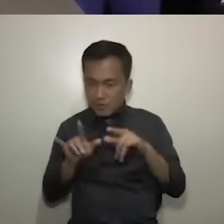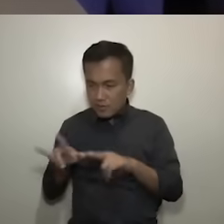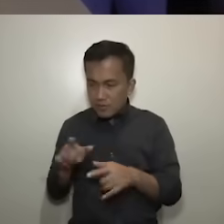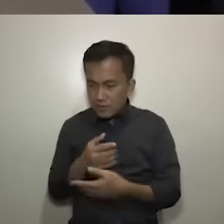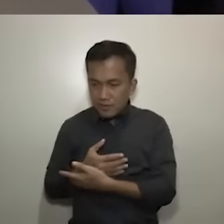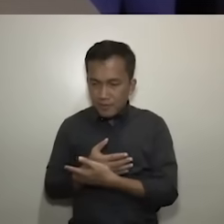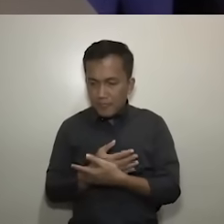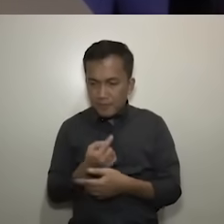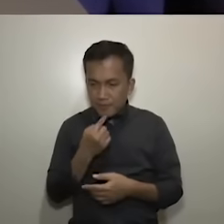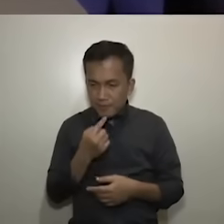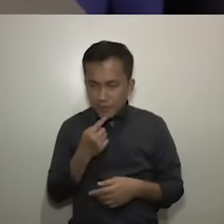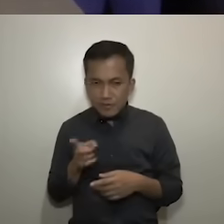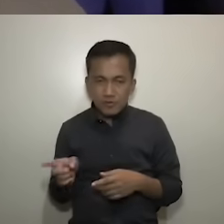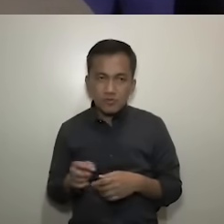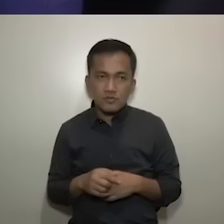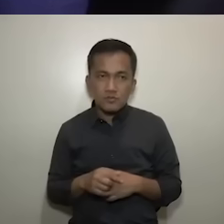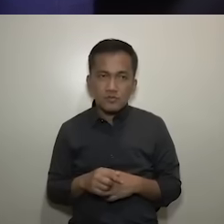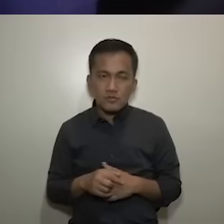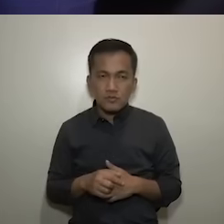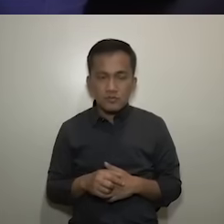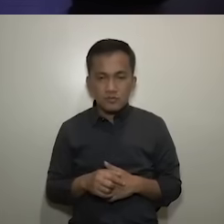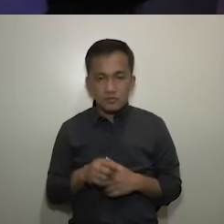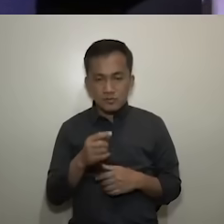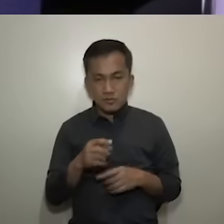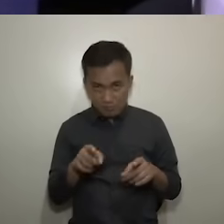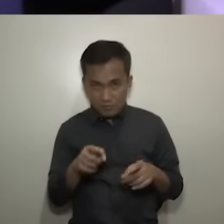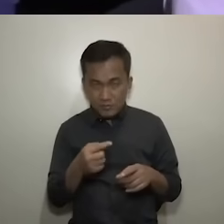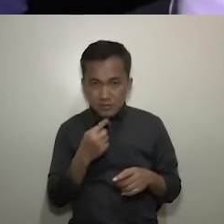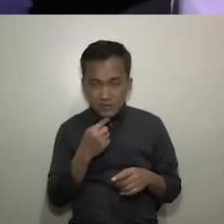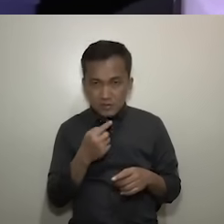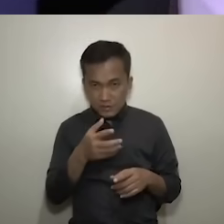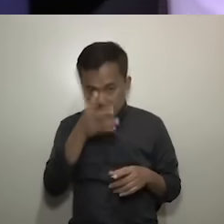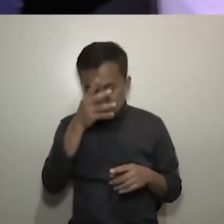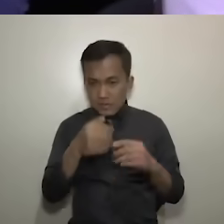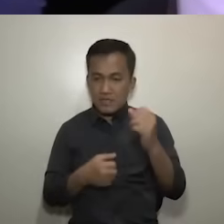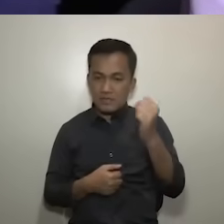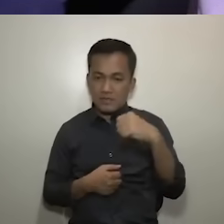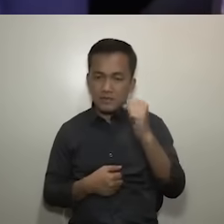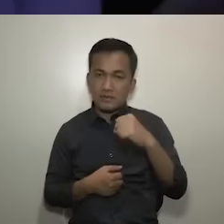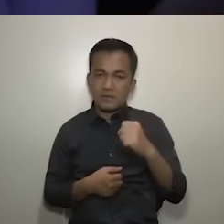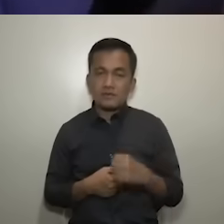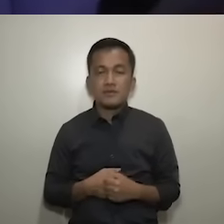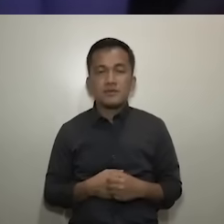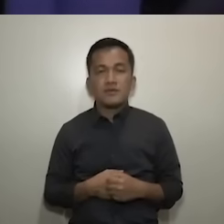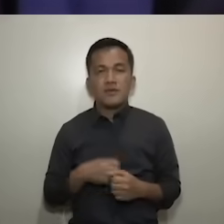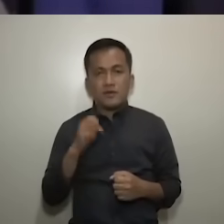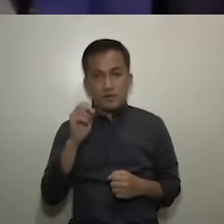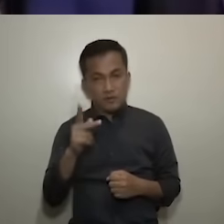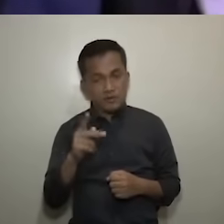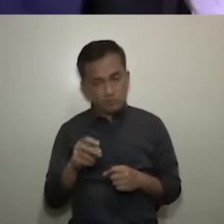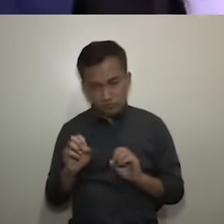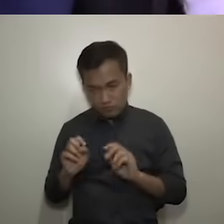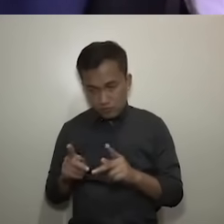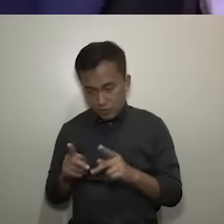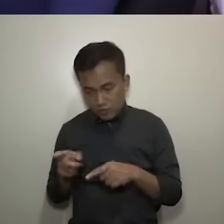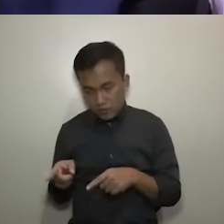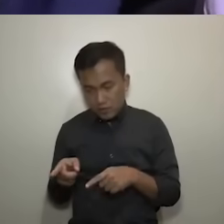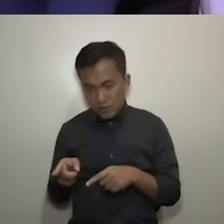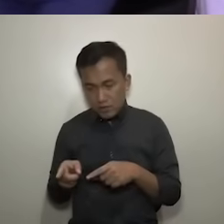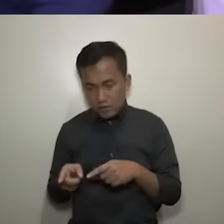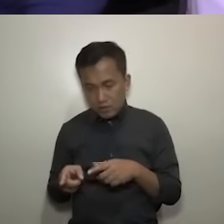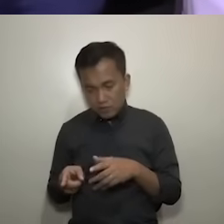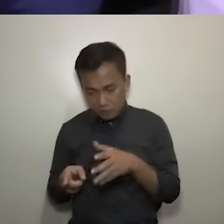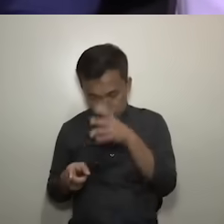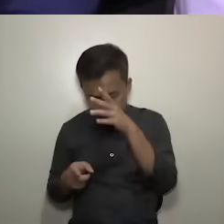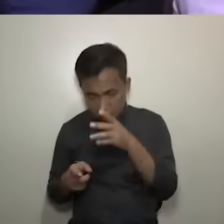I miss you. Did you miss your dad? He's playing with you. Yes. Okay. So is it okay that you and dad